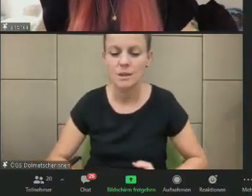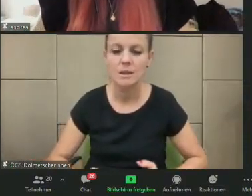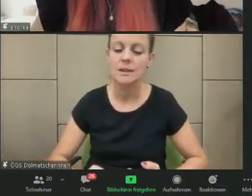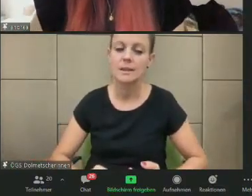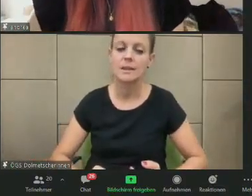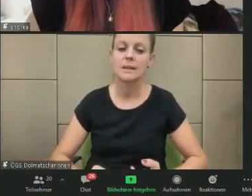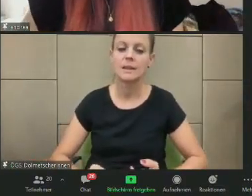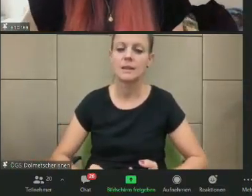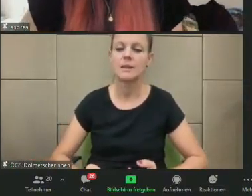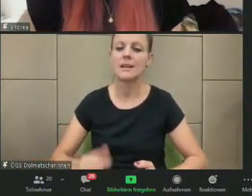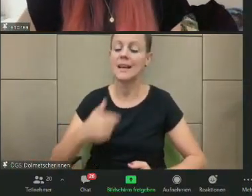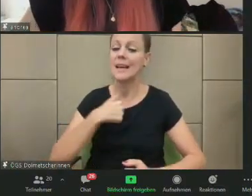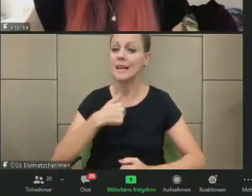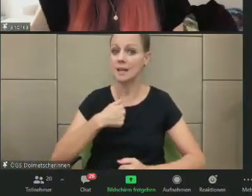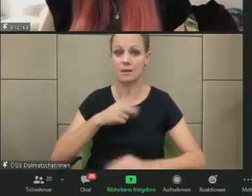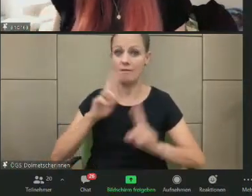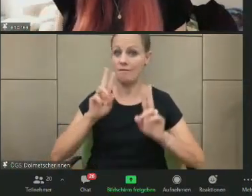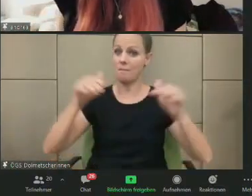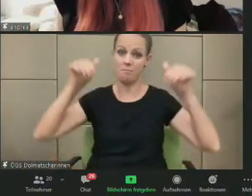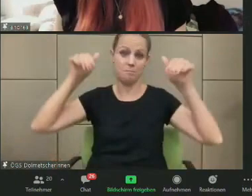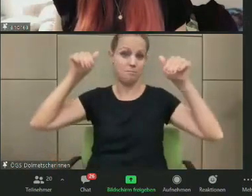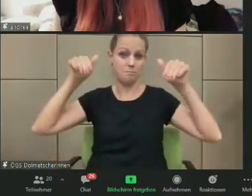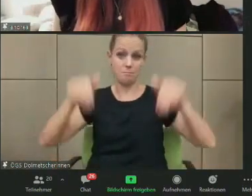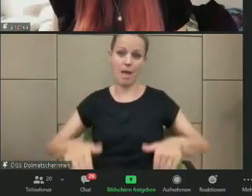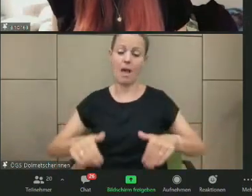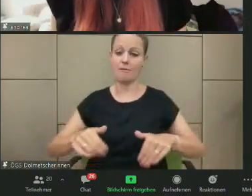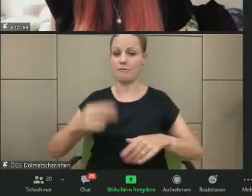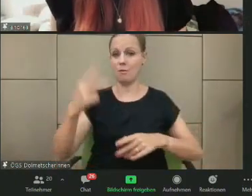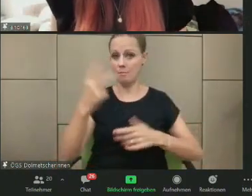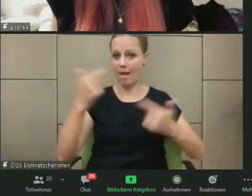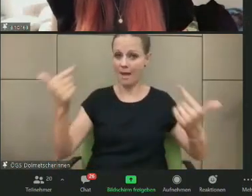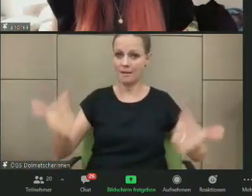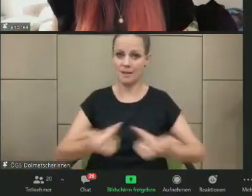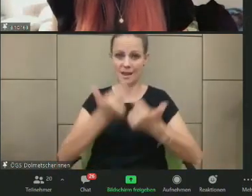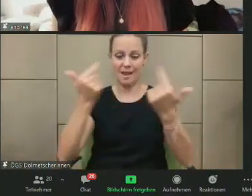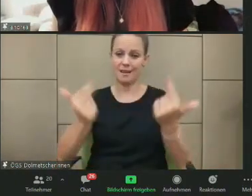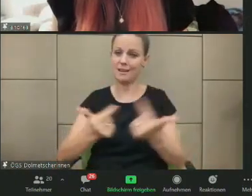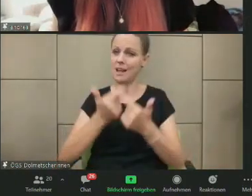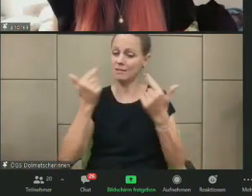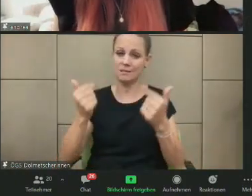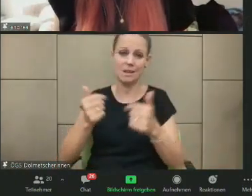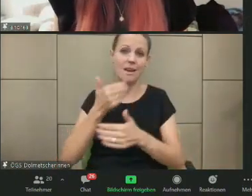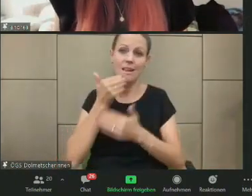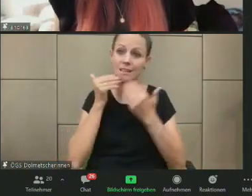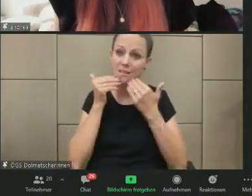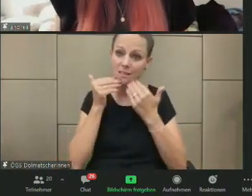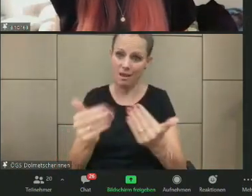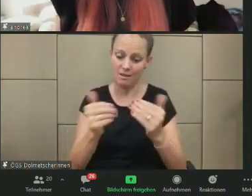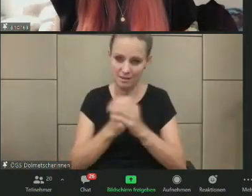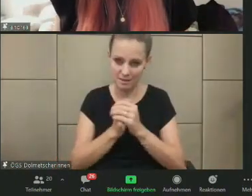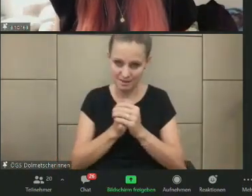ich zunächst sagen, ich bin ganz baff von euren Ausführungen. Dafür sage ich einmal Danke vorweg.